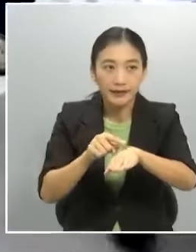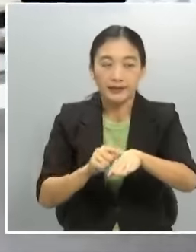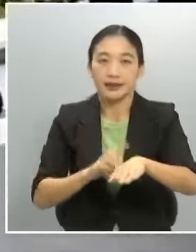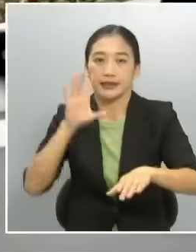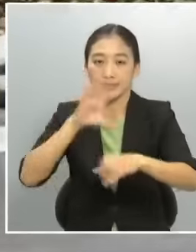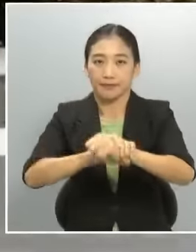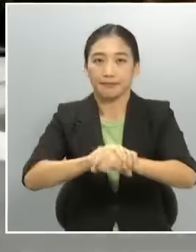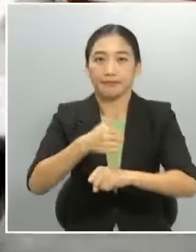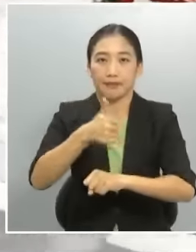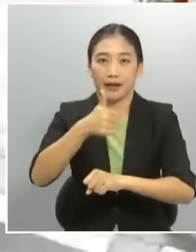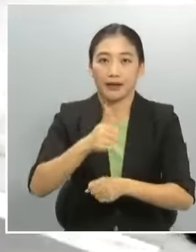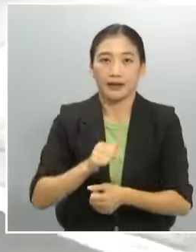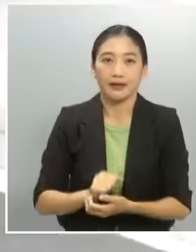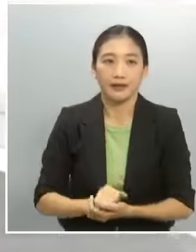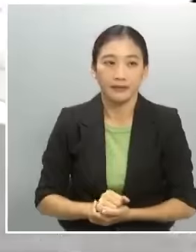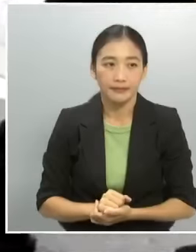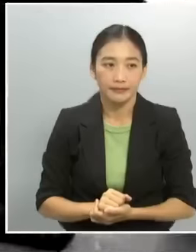า